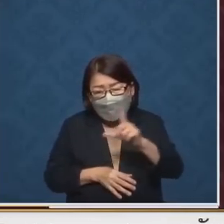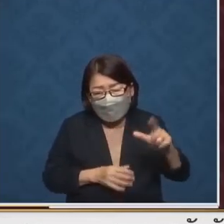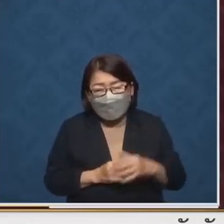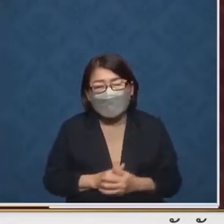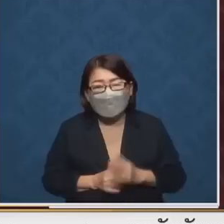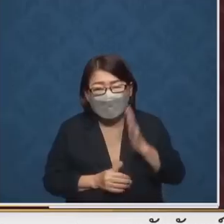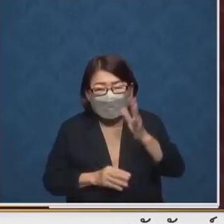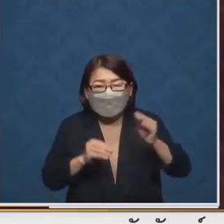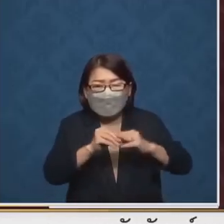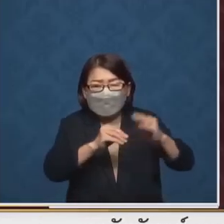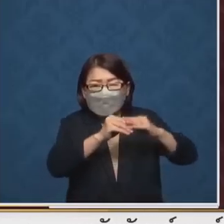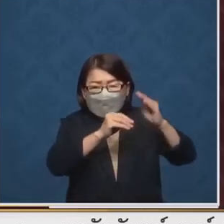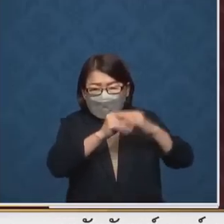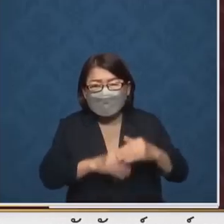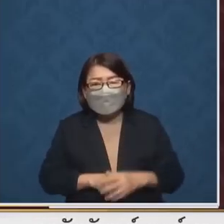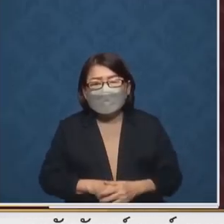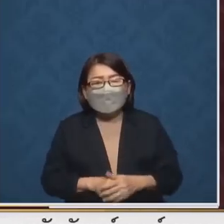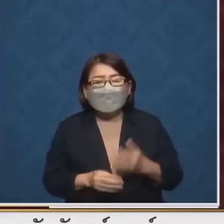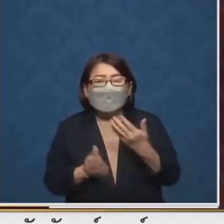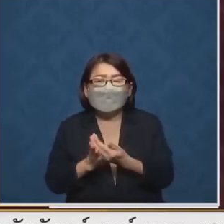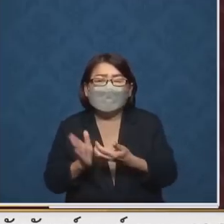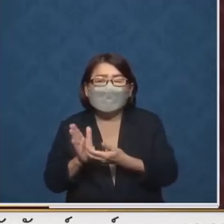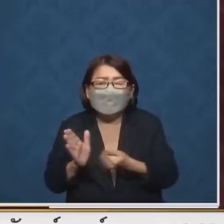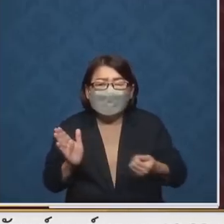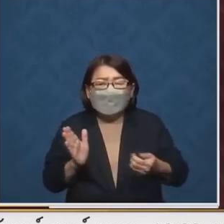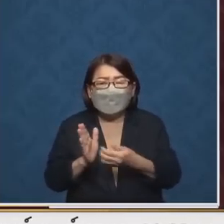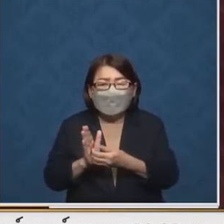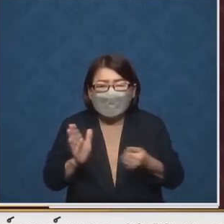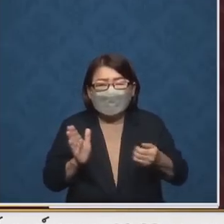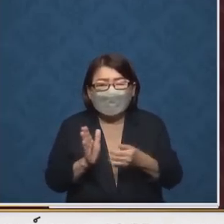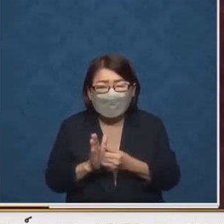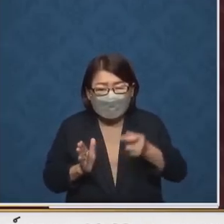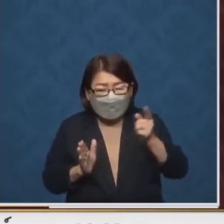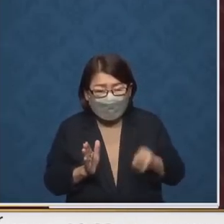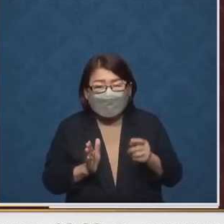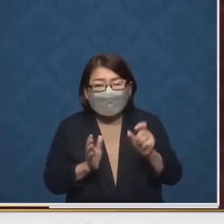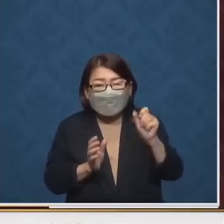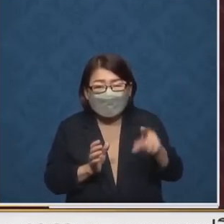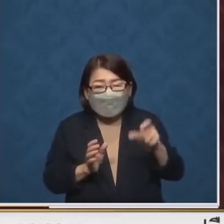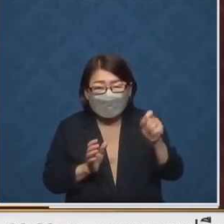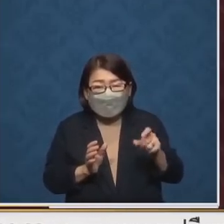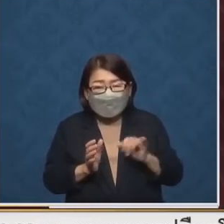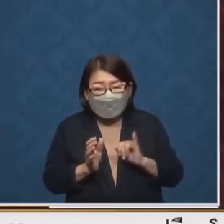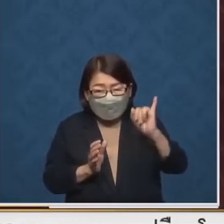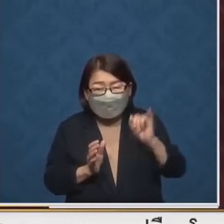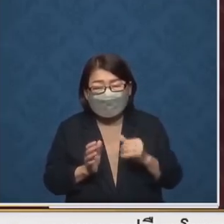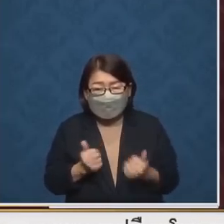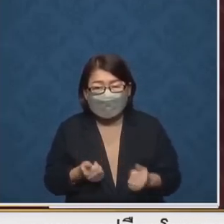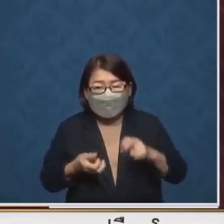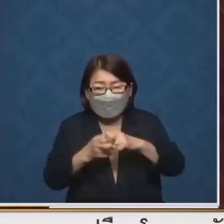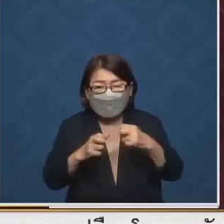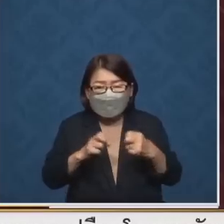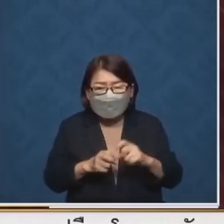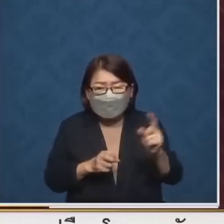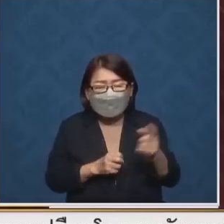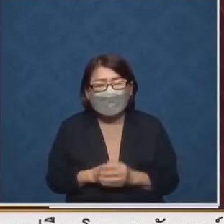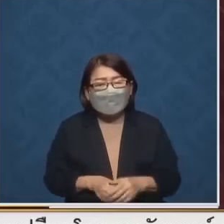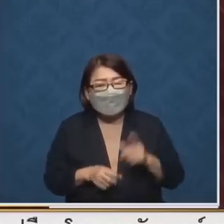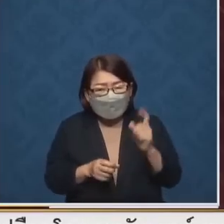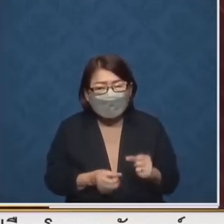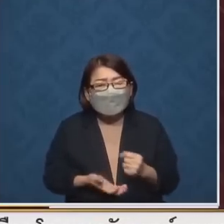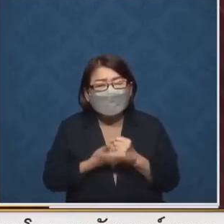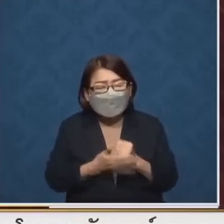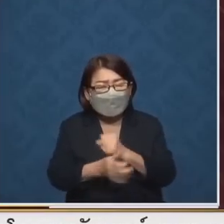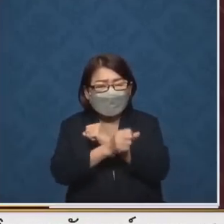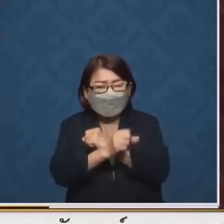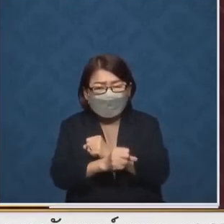มากวานี้เปนธวิคูณถ้าท่านใช้จ่ายเงินที่เล่นดลวแล้ว อัี้เป็นสงครามไิ permanentlyแล